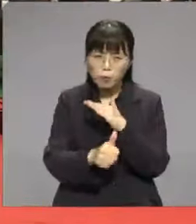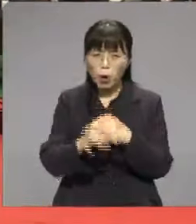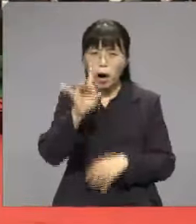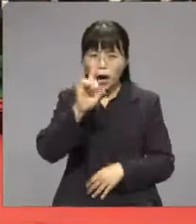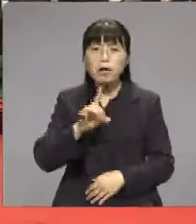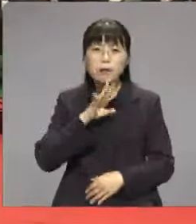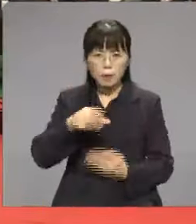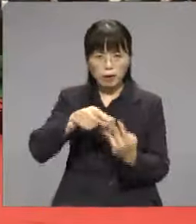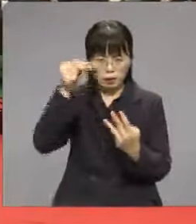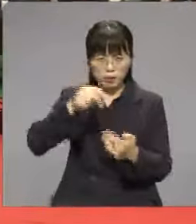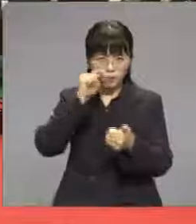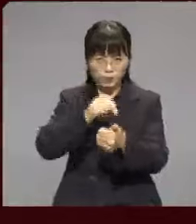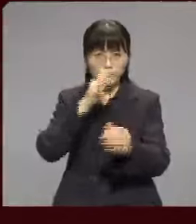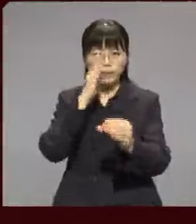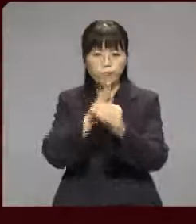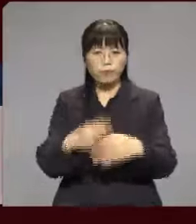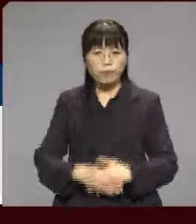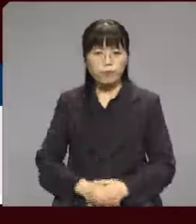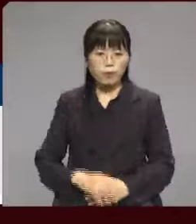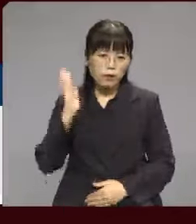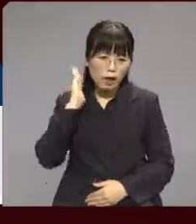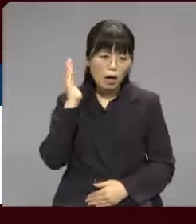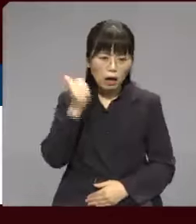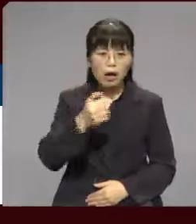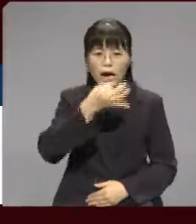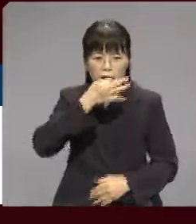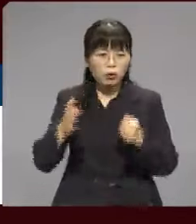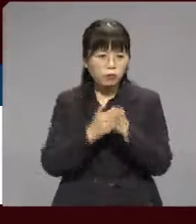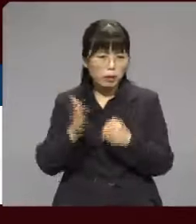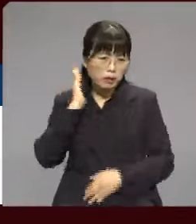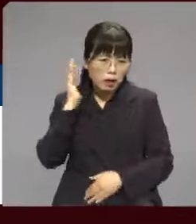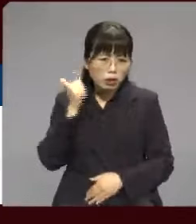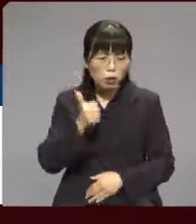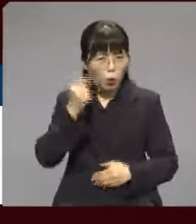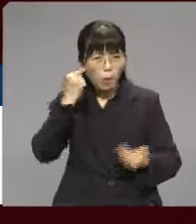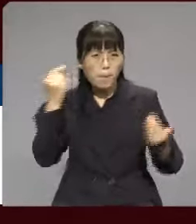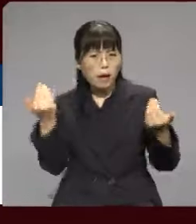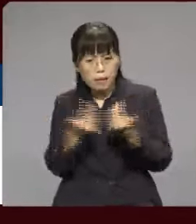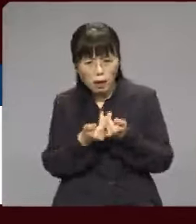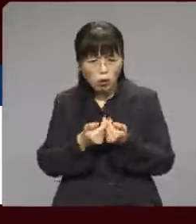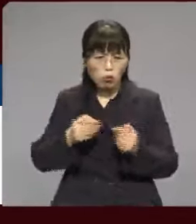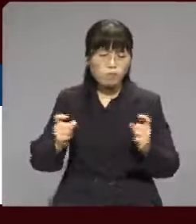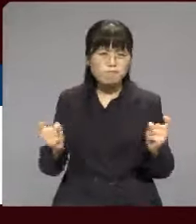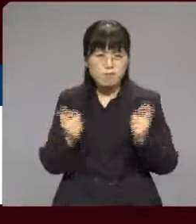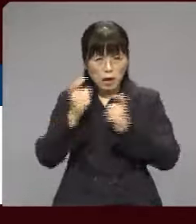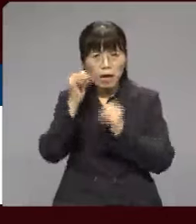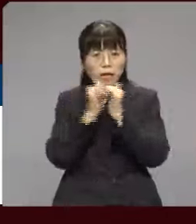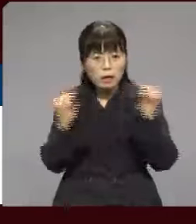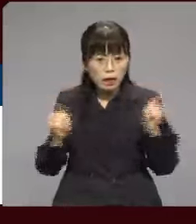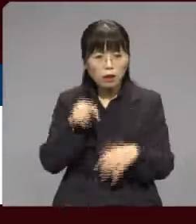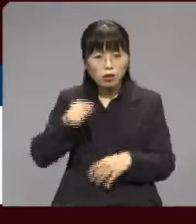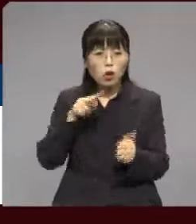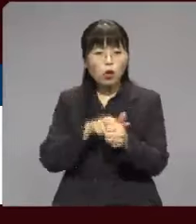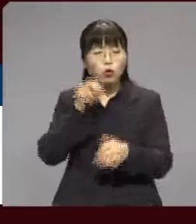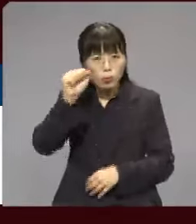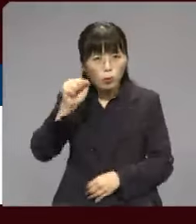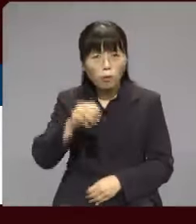한 후보를 직격했습니다. 대권 욕심 때문에 대통령과 각 세우고 분열하는 사람. 그런